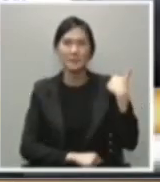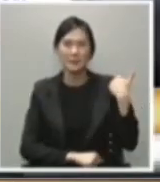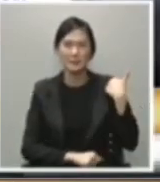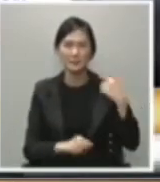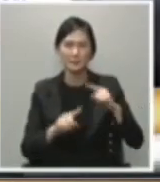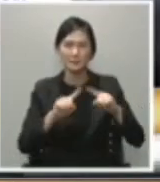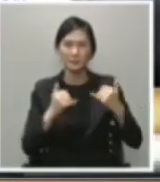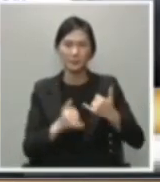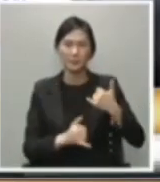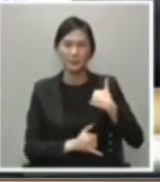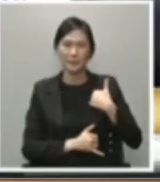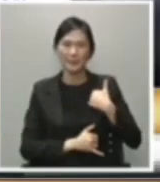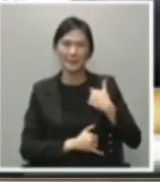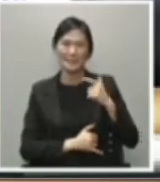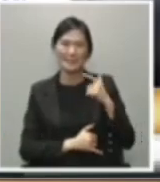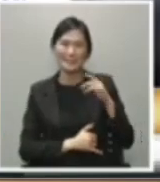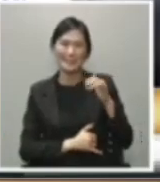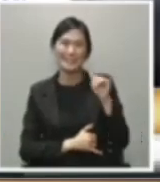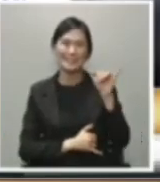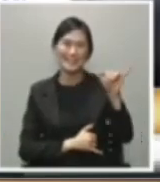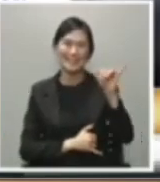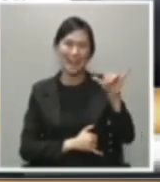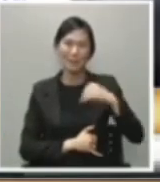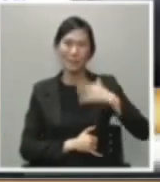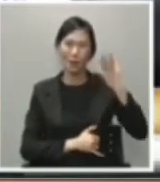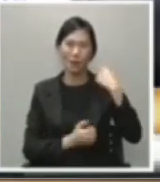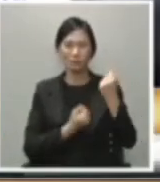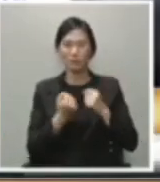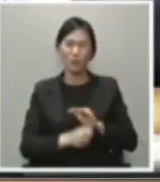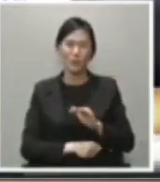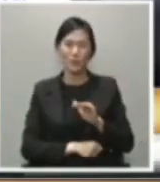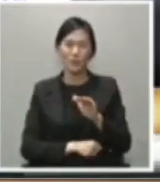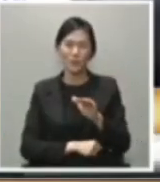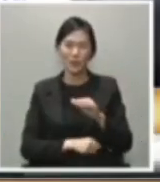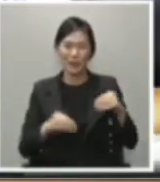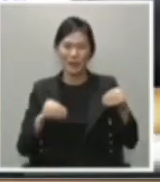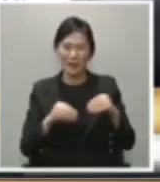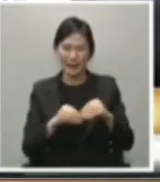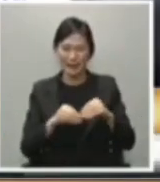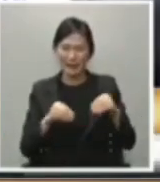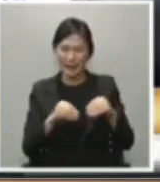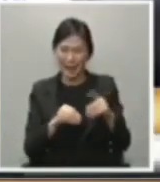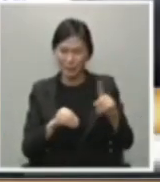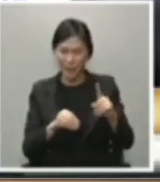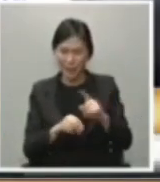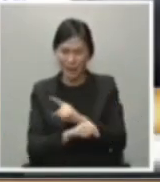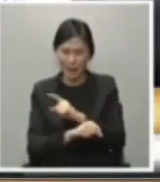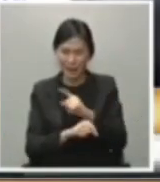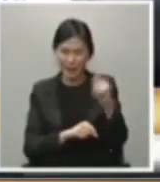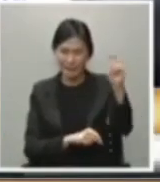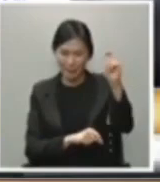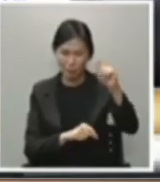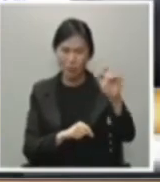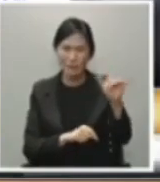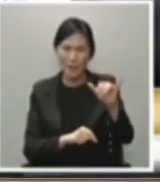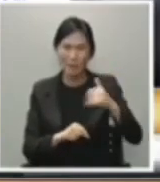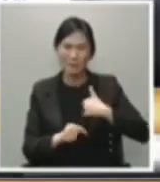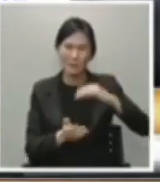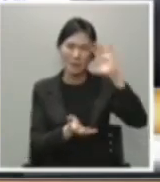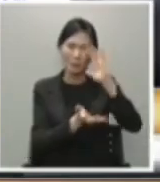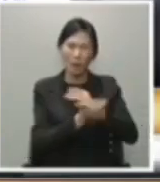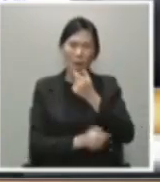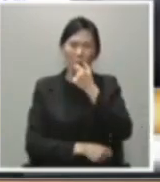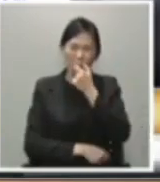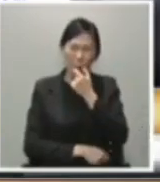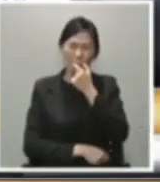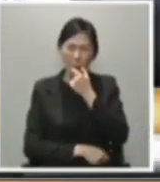านยิ่งลักษณ์ก็ขับรถไปได้ไม่ไกลครับช่วงนั้นก็สงกรานต์ครับยังไม่ถึงหนามหลวงเลยครับก็มีมาเป่านกหวีดเต็มถนนเลยครับเป่